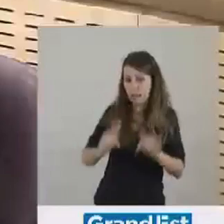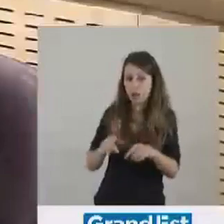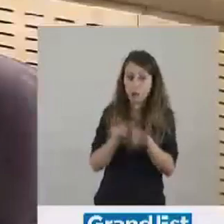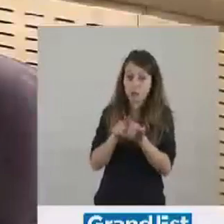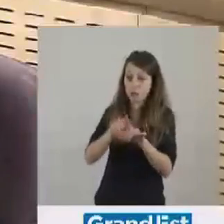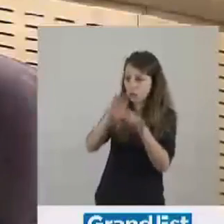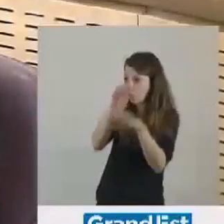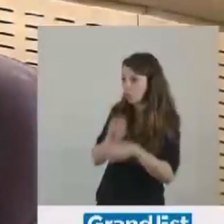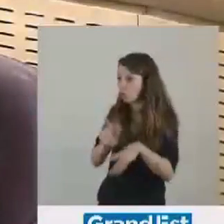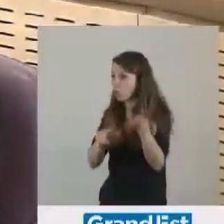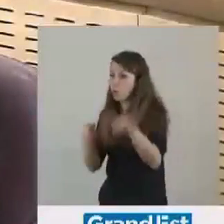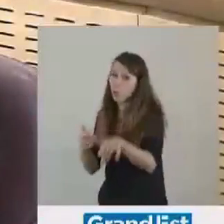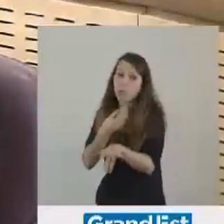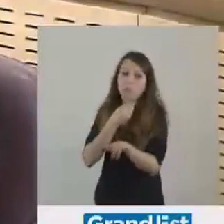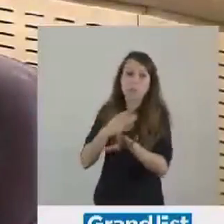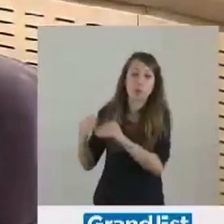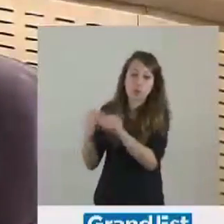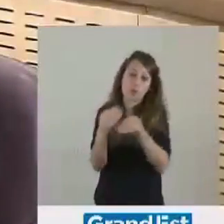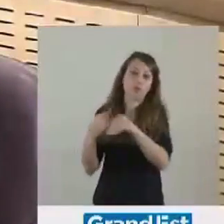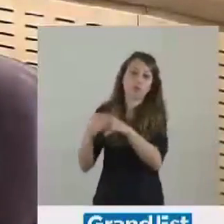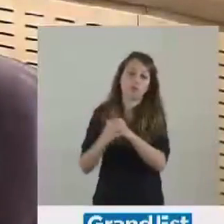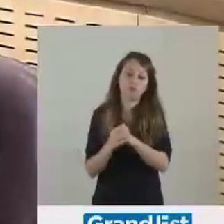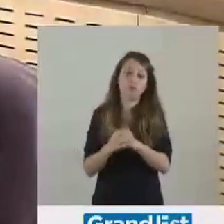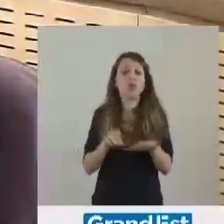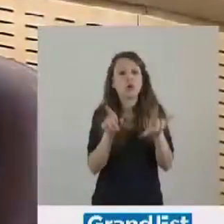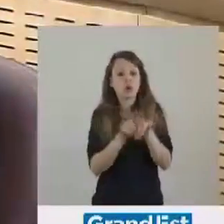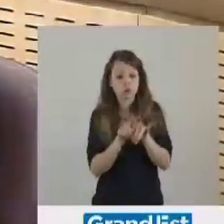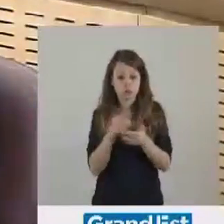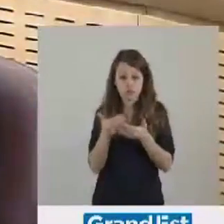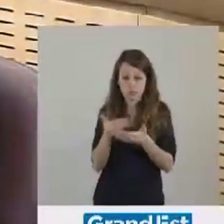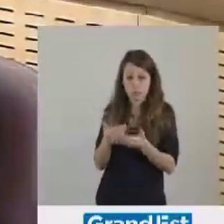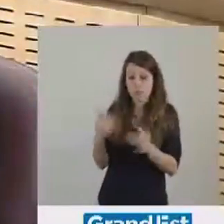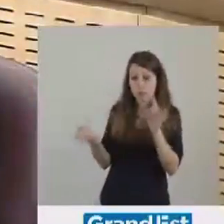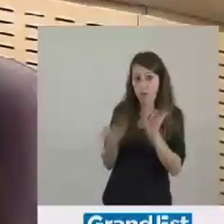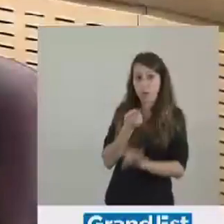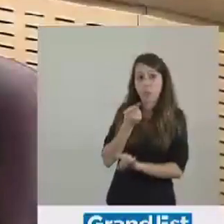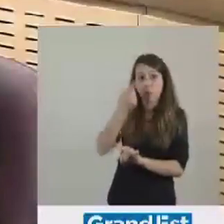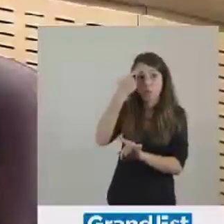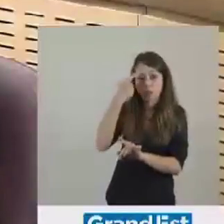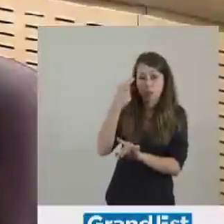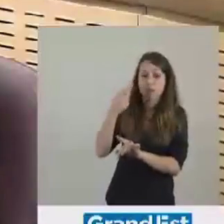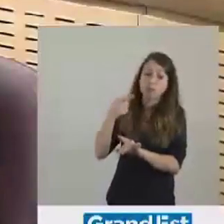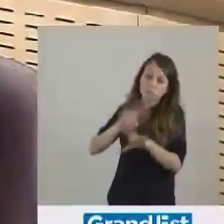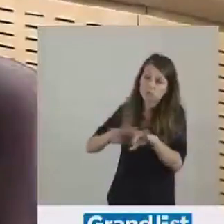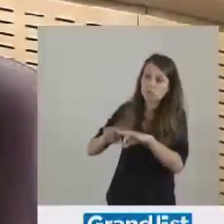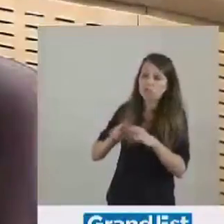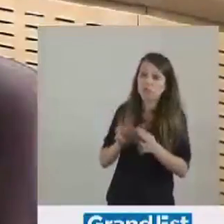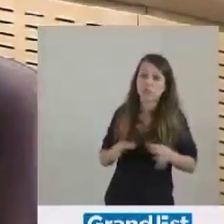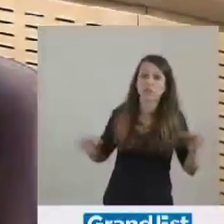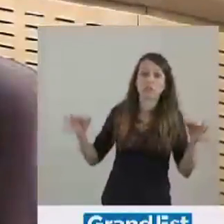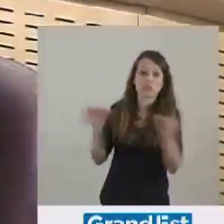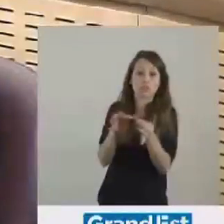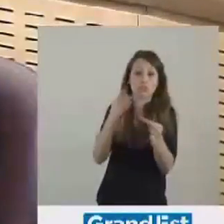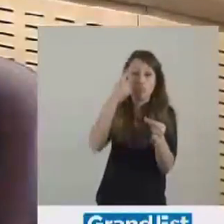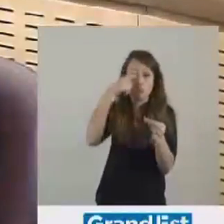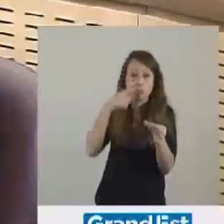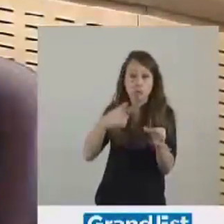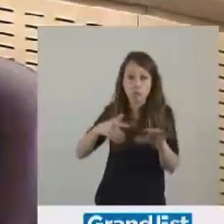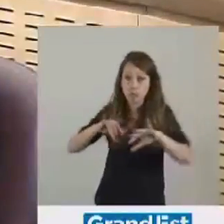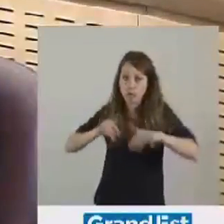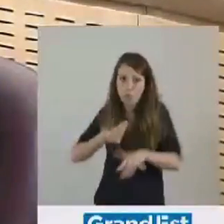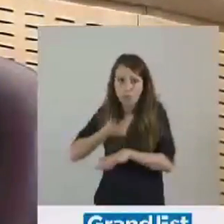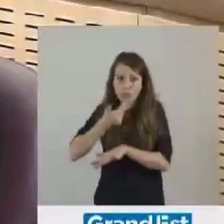populations. C'est aussi un enjeu majeur en termes d'aménagement du territoire et de développement économique des usages liés à l'eau. Une